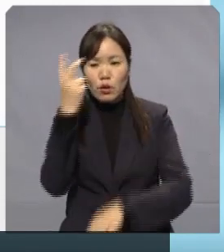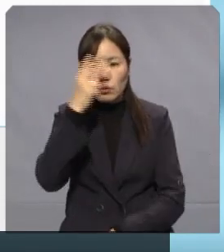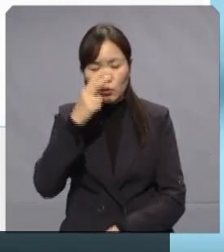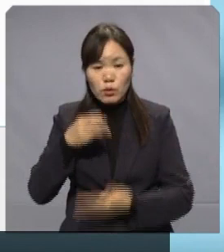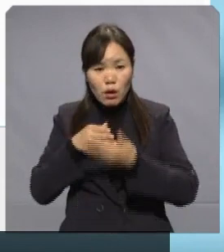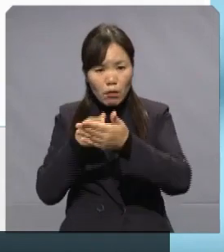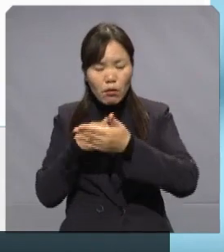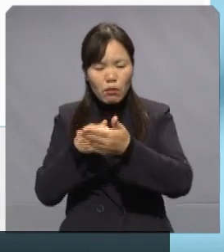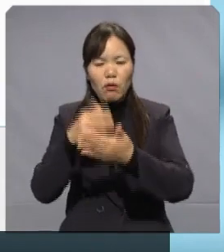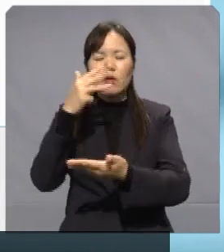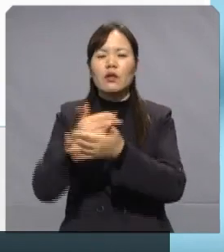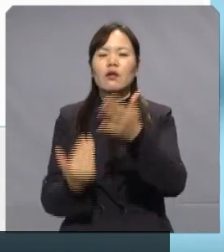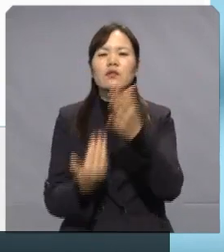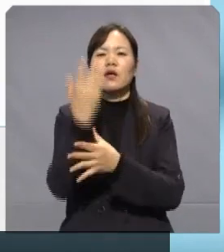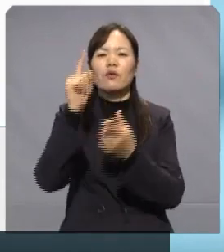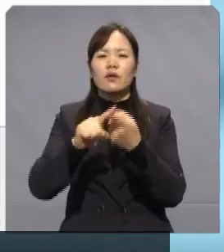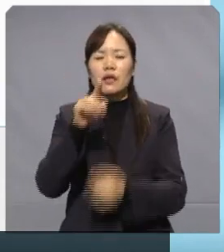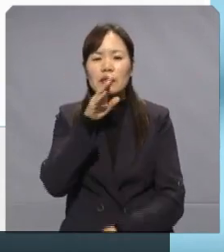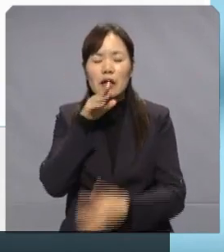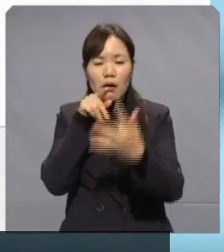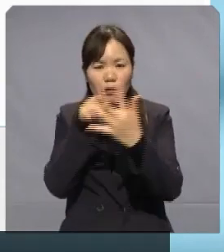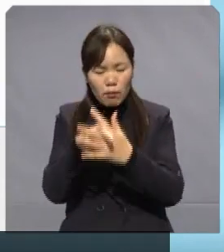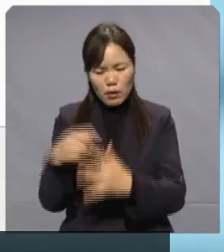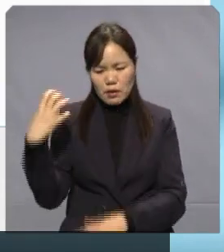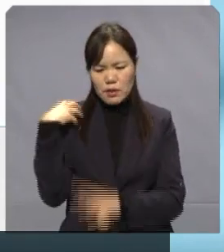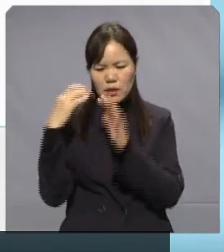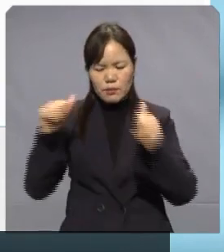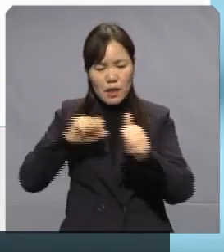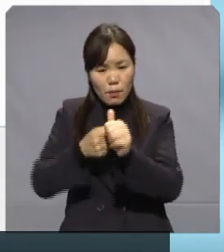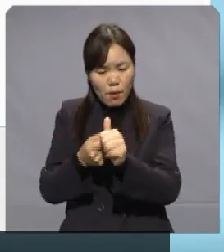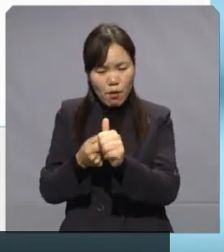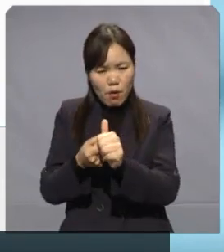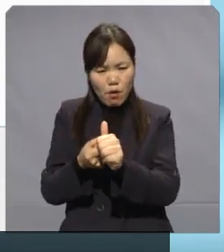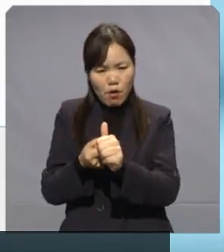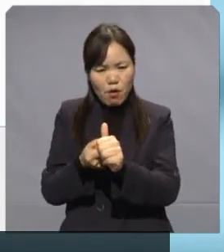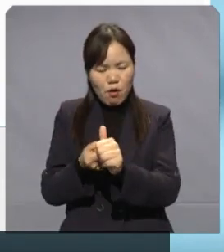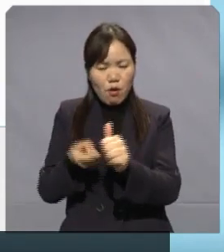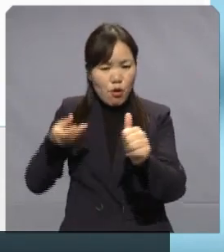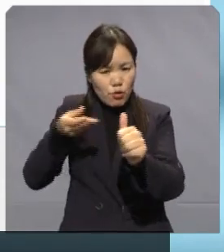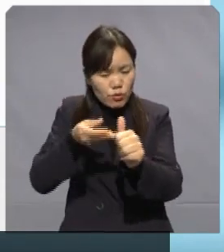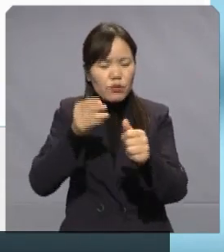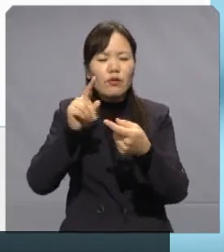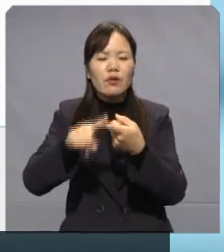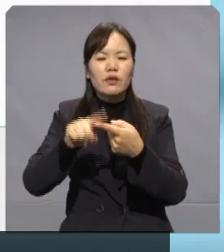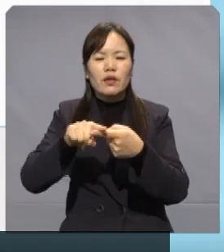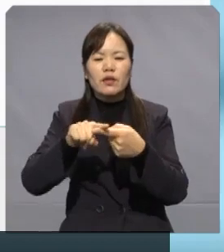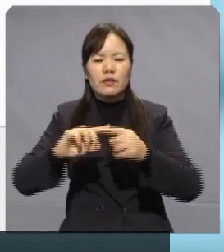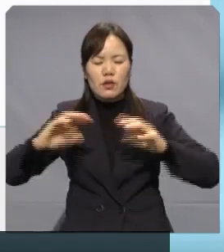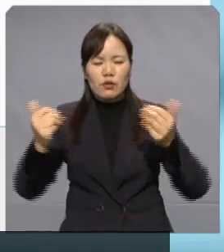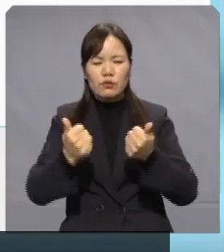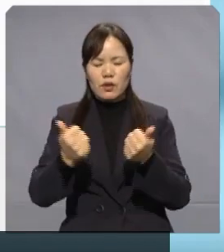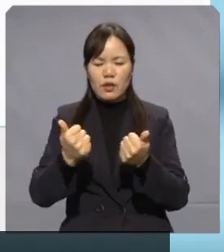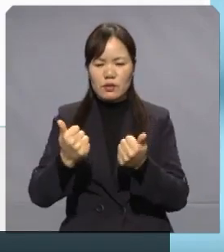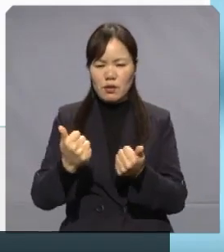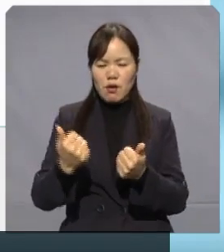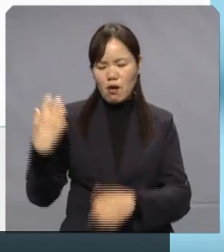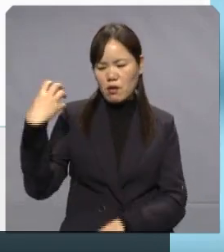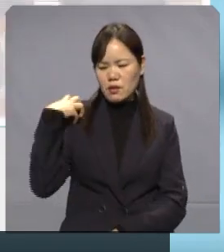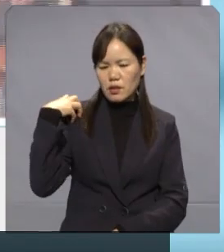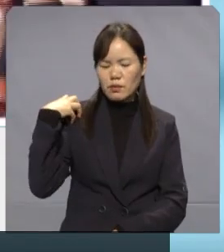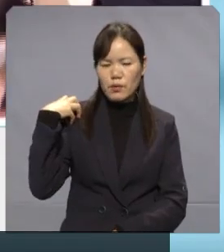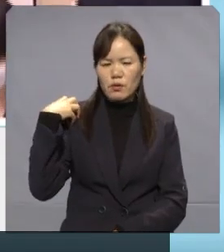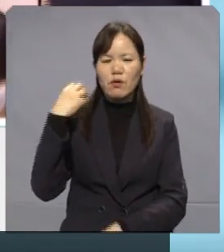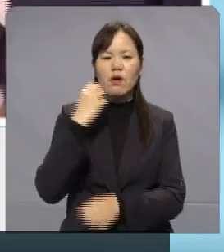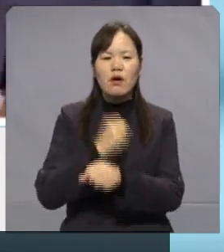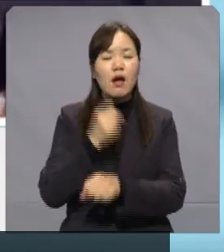이태원 참사에 대한 진상규명, 책임자 처벌까지 이어지는 이 총체적인 거를 국회가 한번 해보자라고 해서 여야가